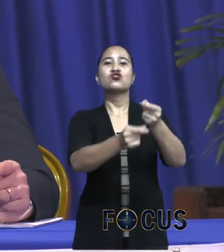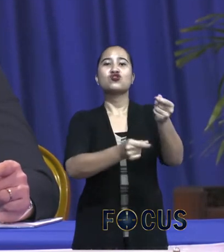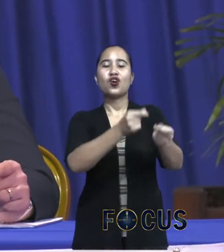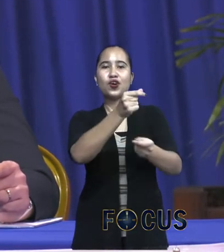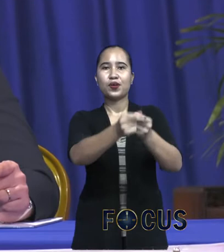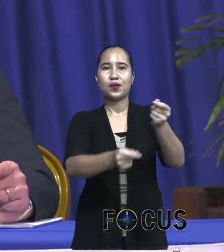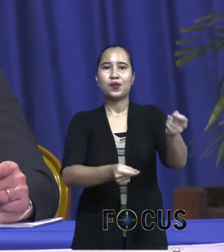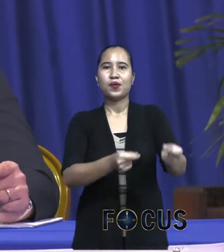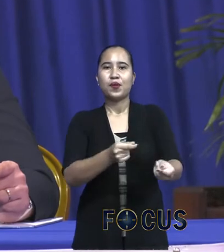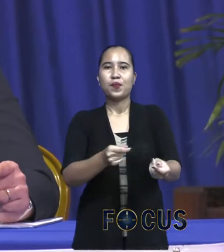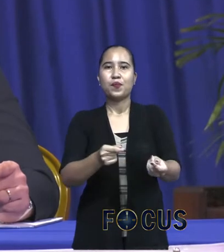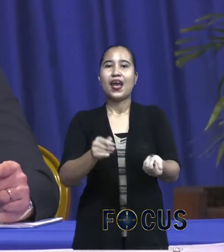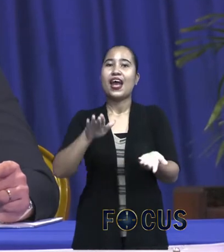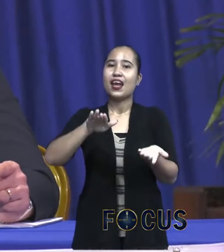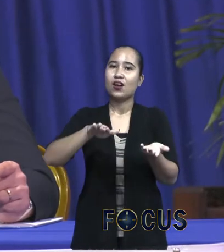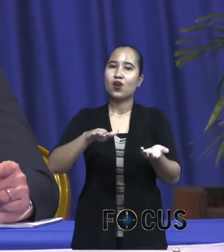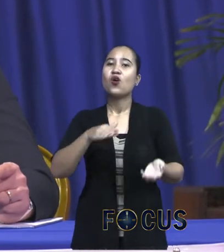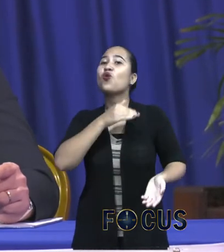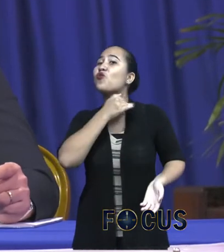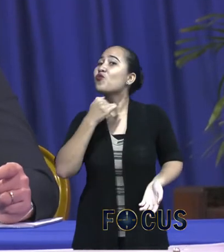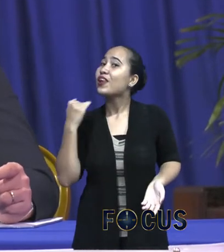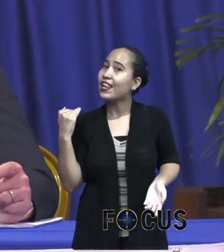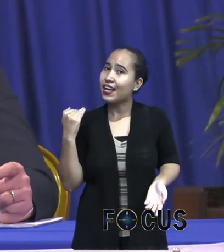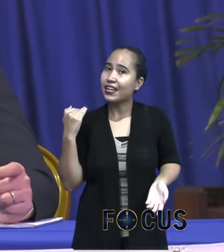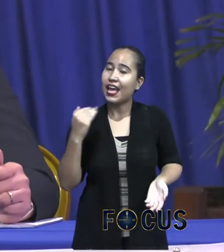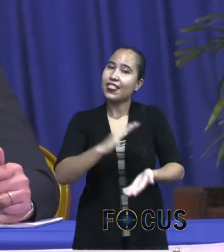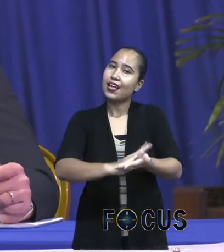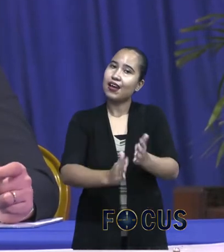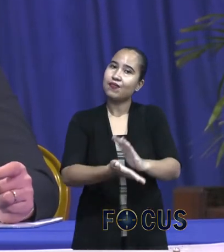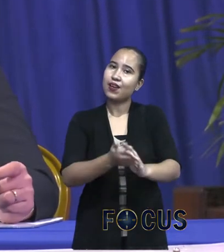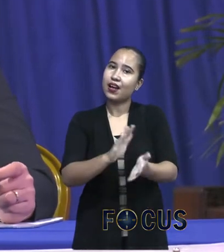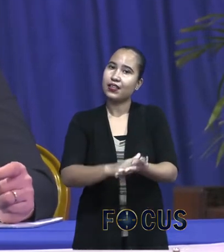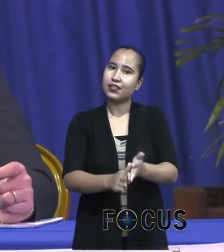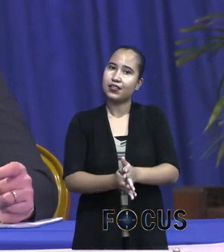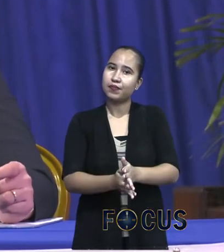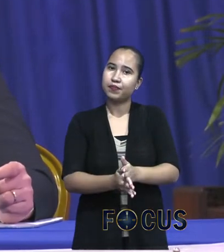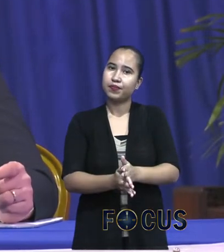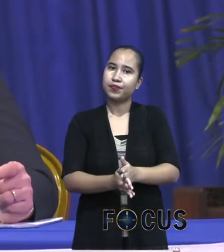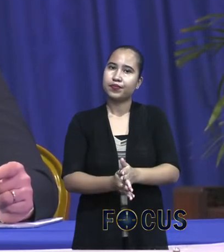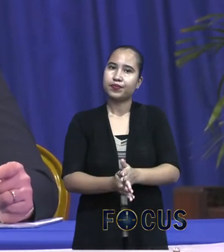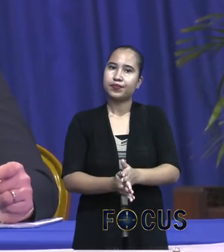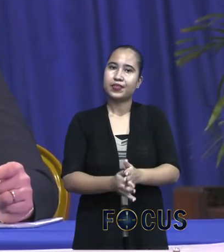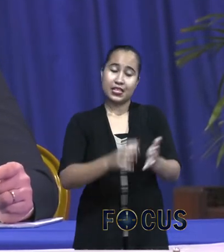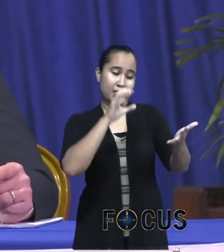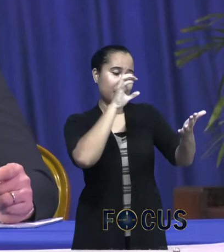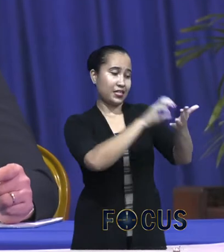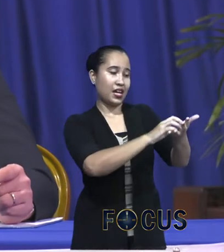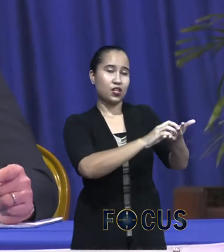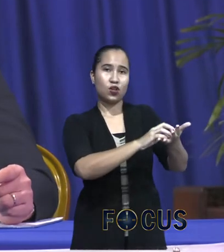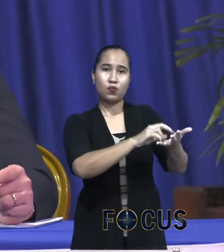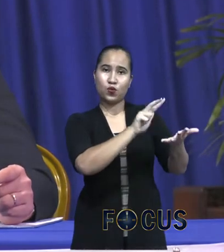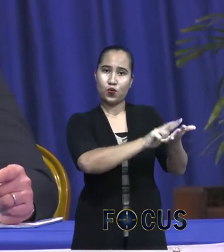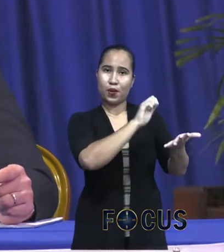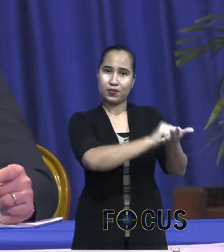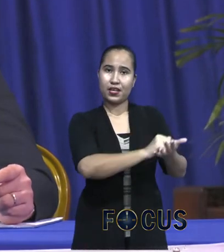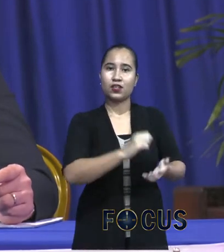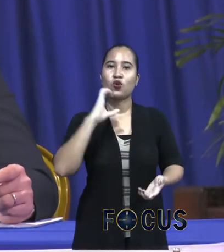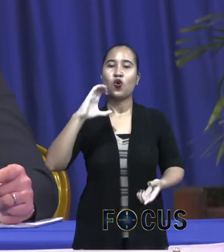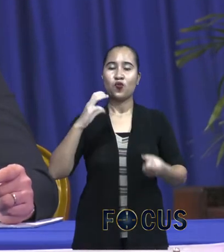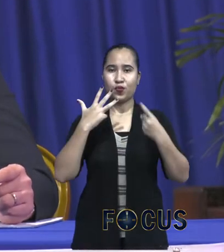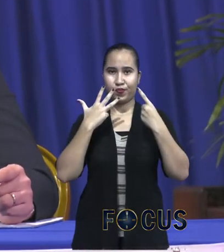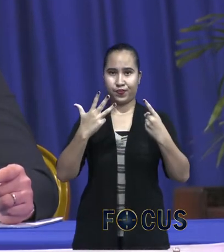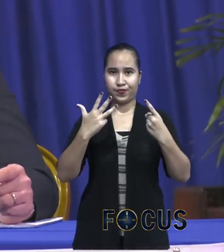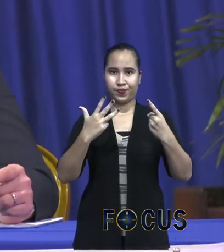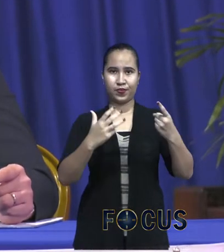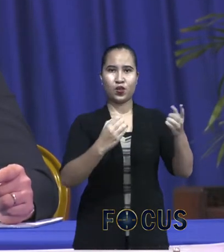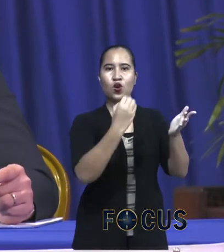het overlijden en lijkafhandeling staan op de COVID-19 website. Het protocol